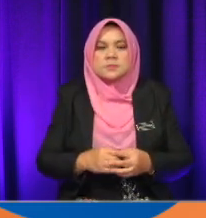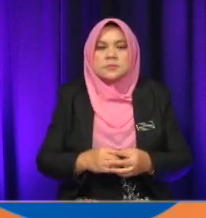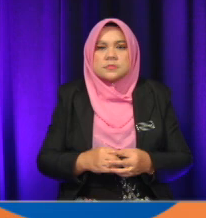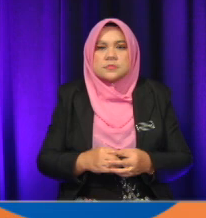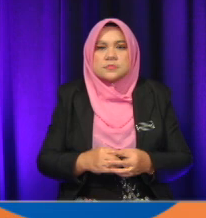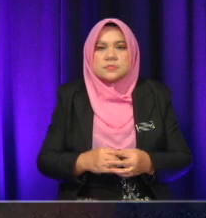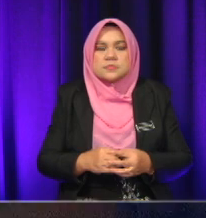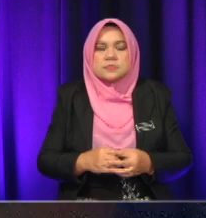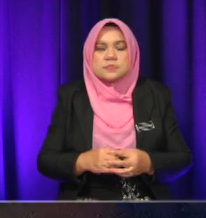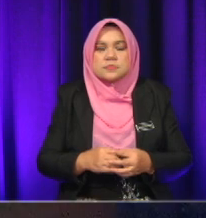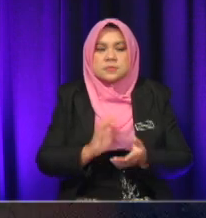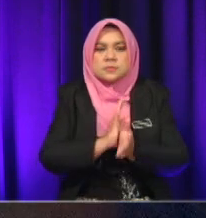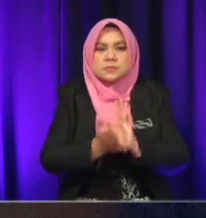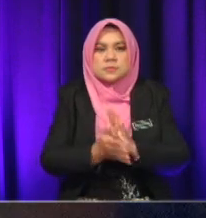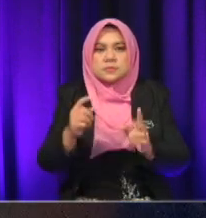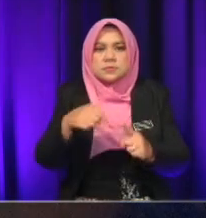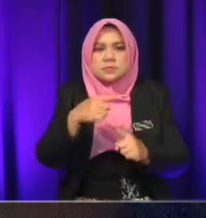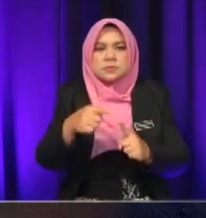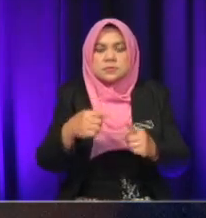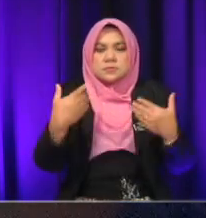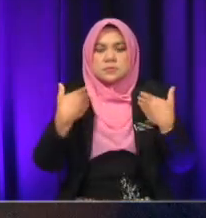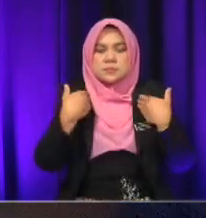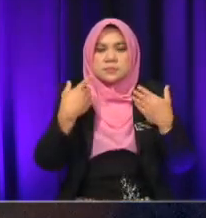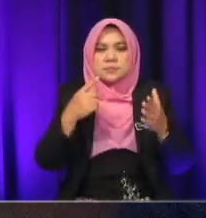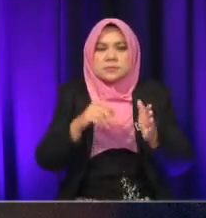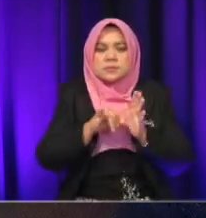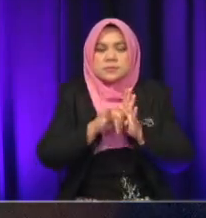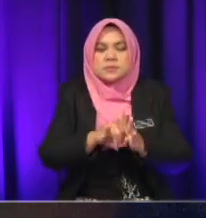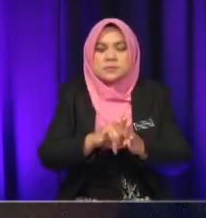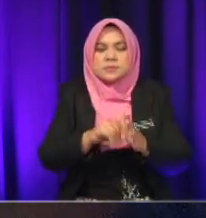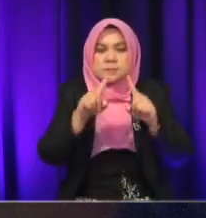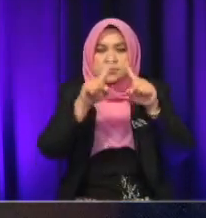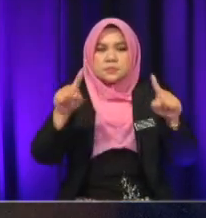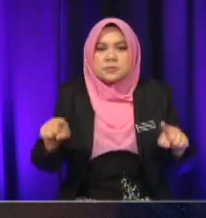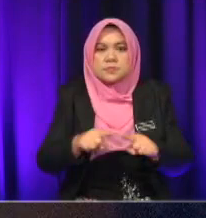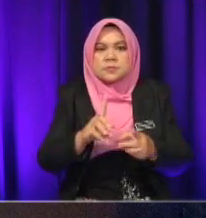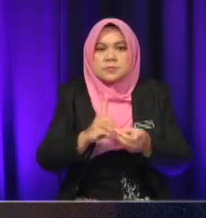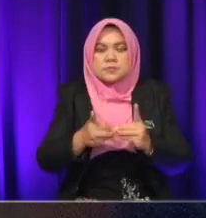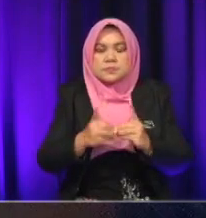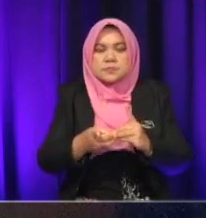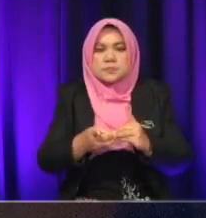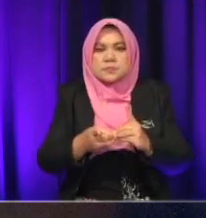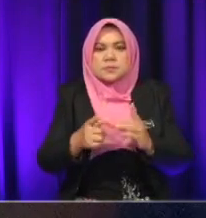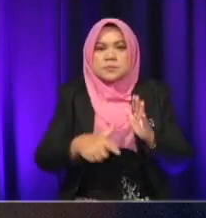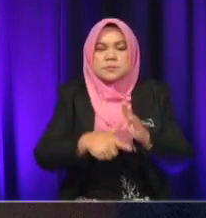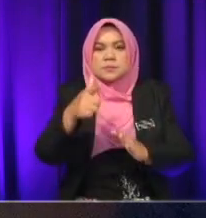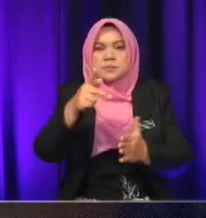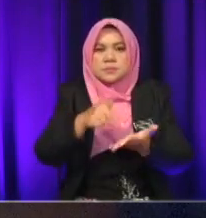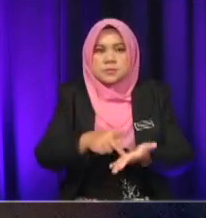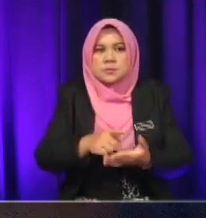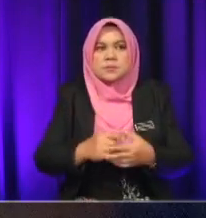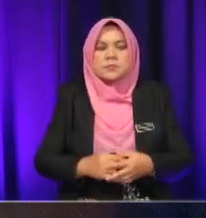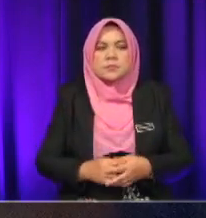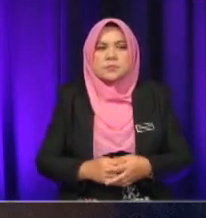cikgu. Jadi bila ada paparan-papan digital ni agaknya lebihlah berkesan. Berkesan betul.